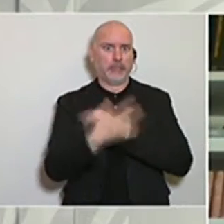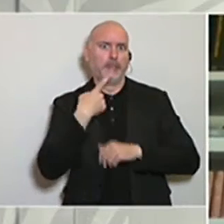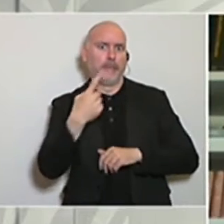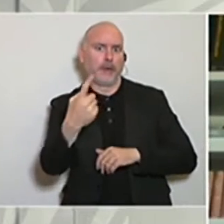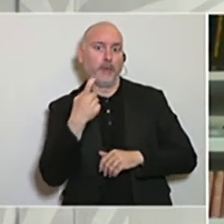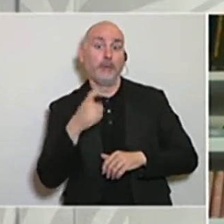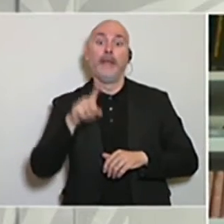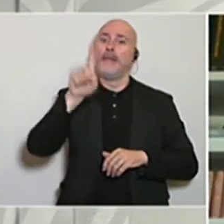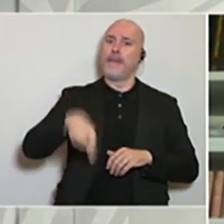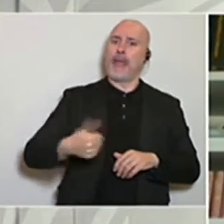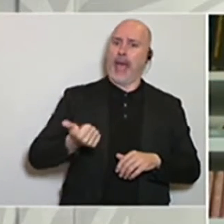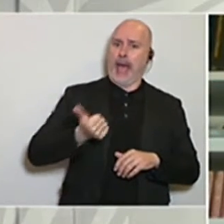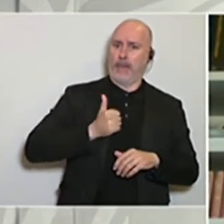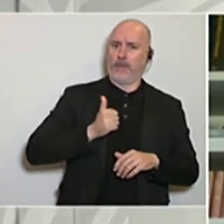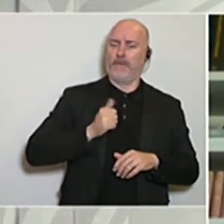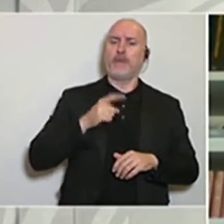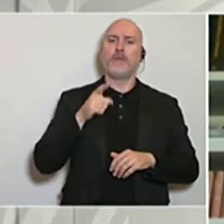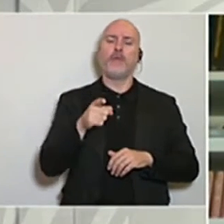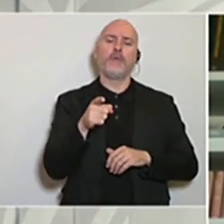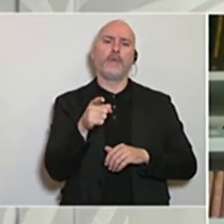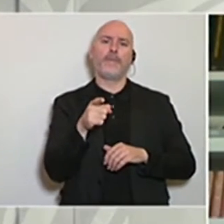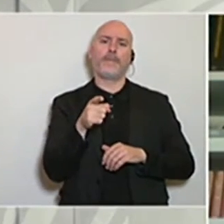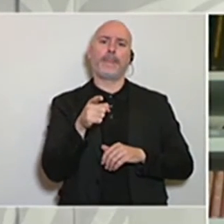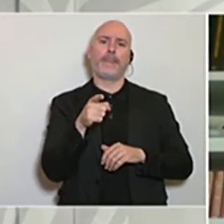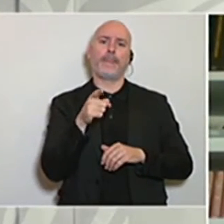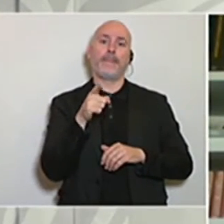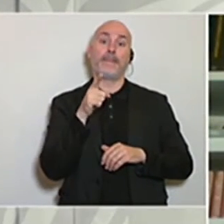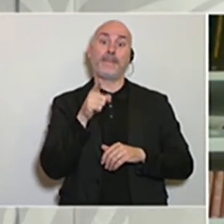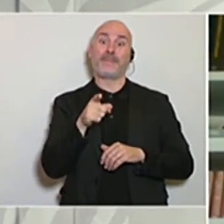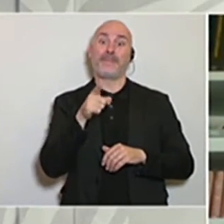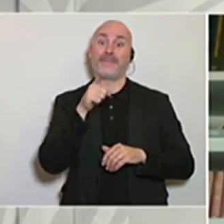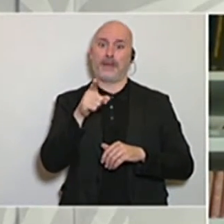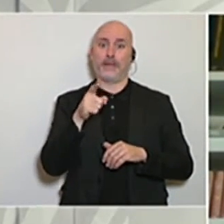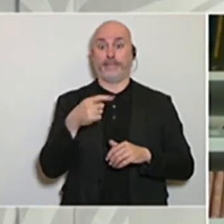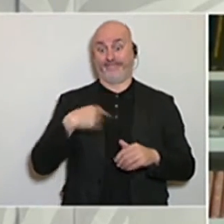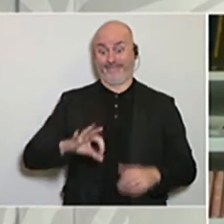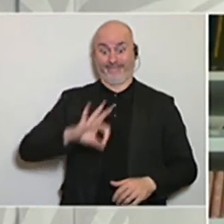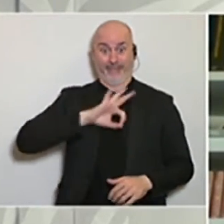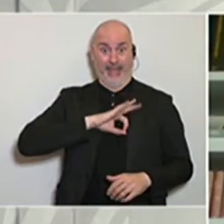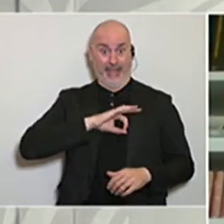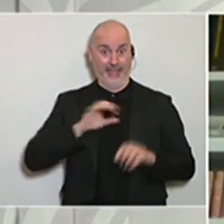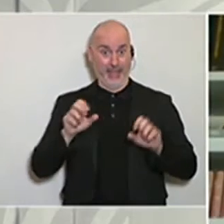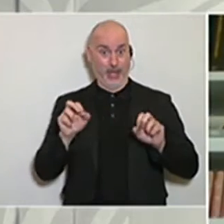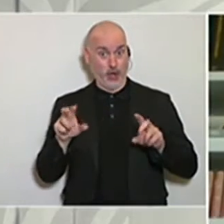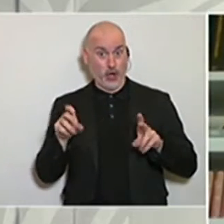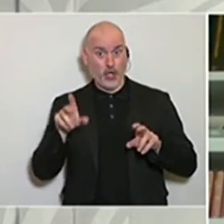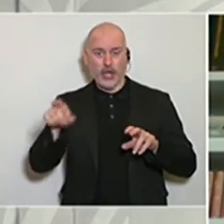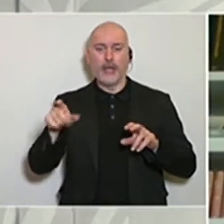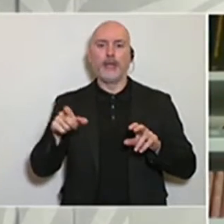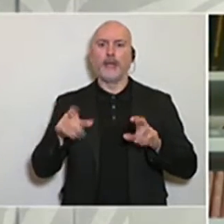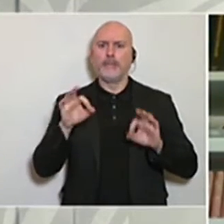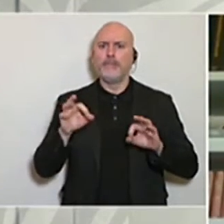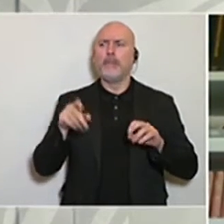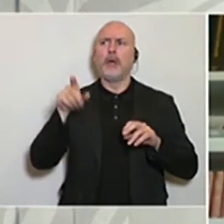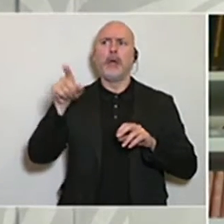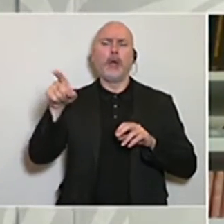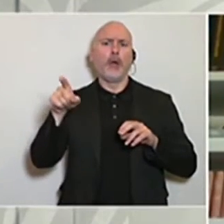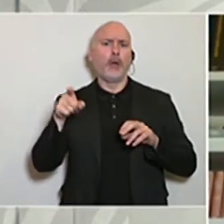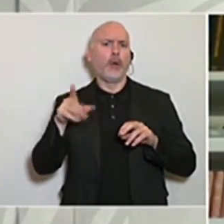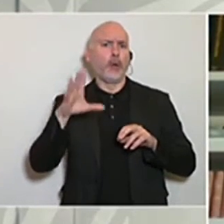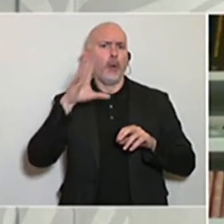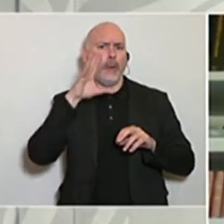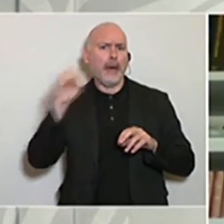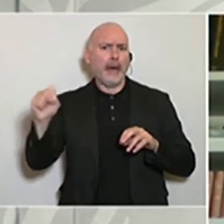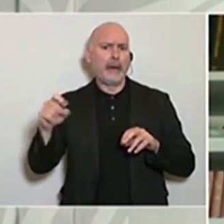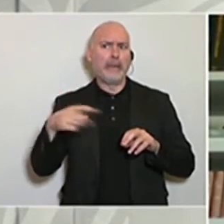aprofito preguntar-li que davant d'aquesta otorgació per part del Parlament de Catalunya, si el govern ha pensat en